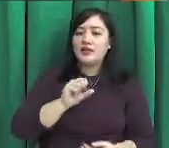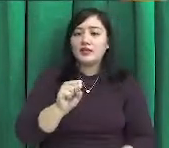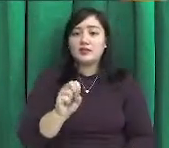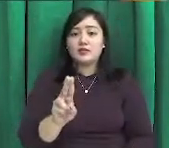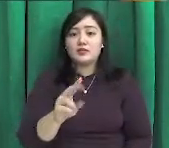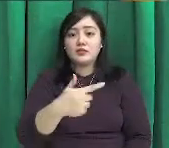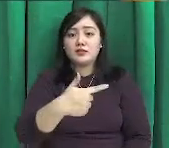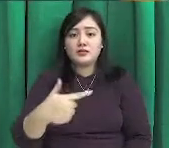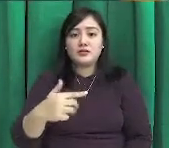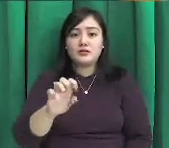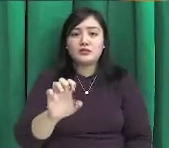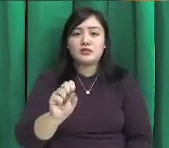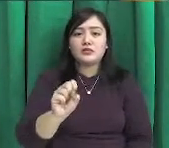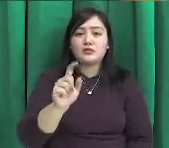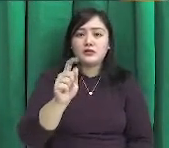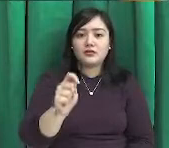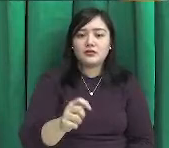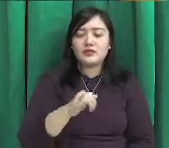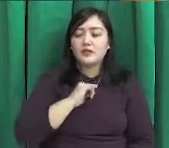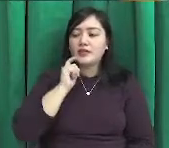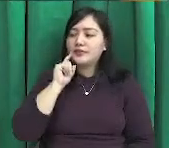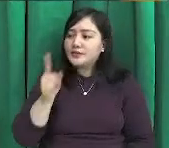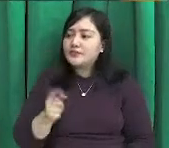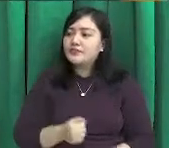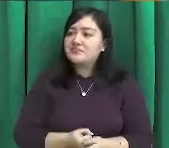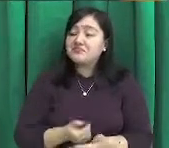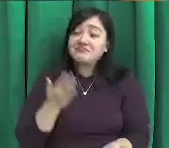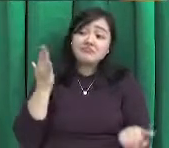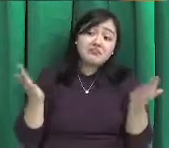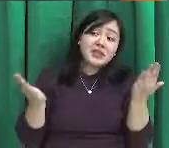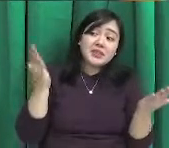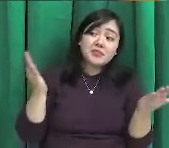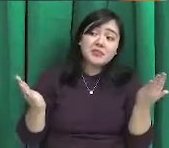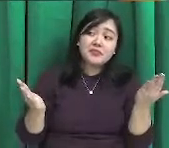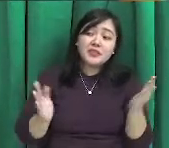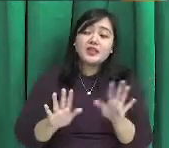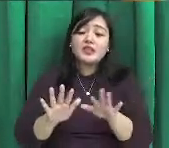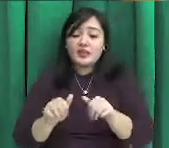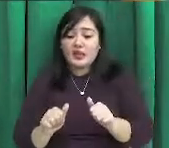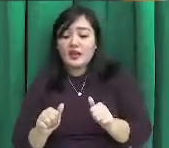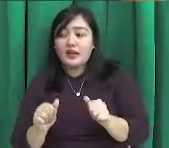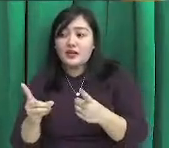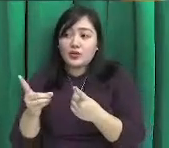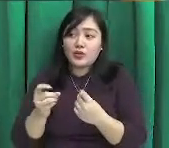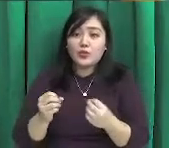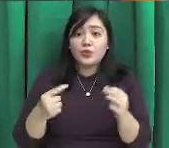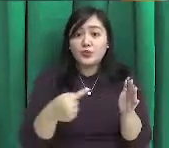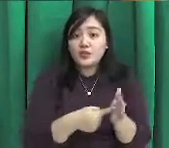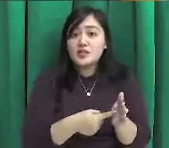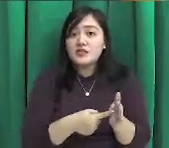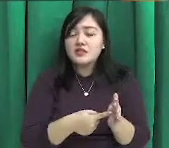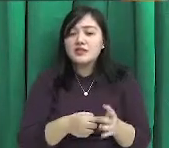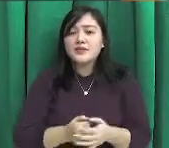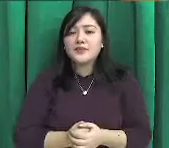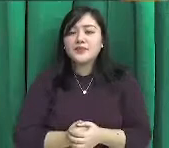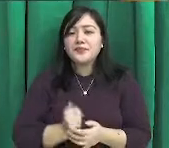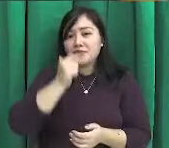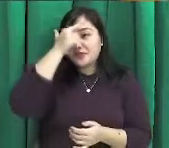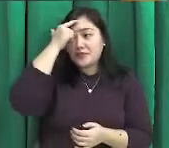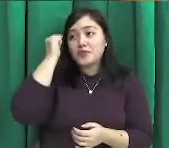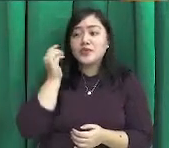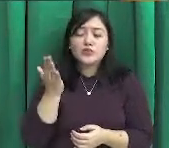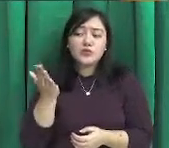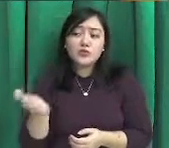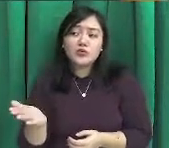yung pagsasabi ko pag pwedeng ganito. Kasi since 3 years ka na walang